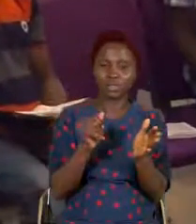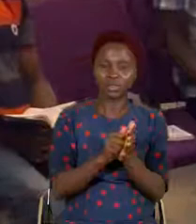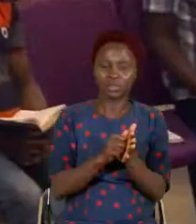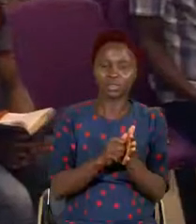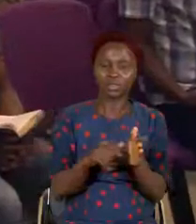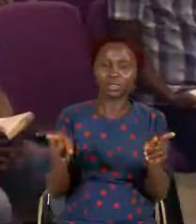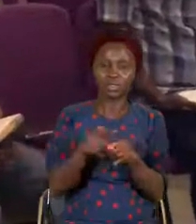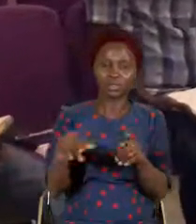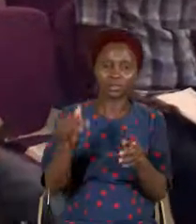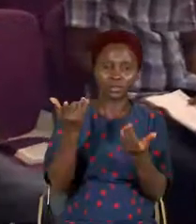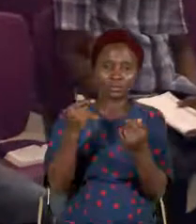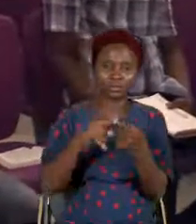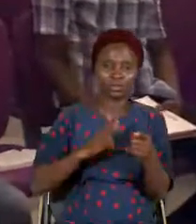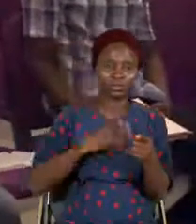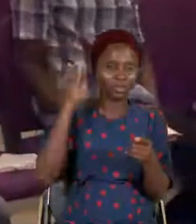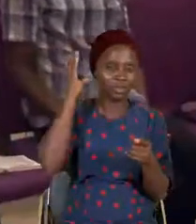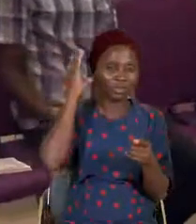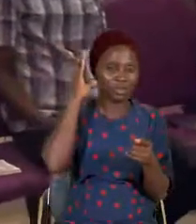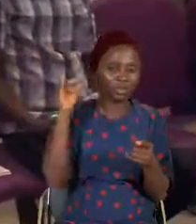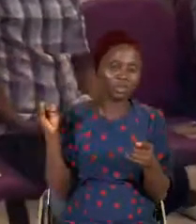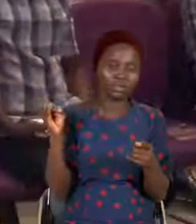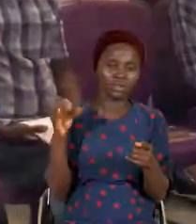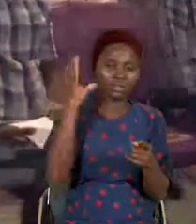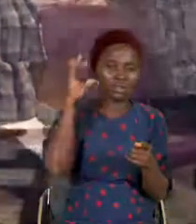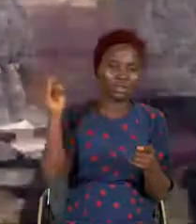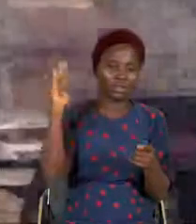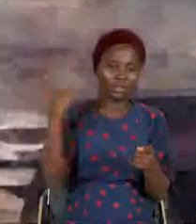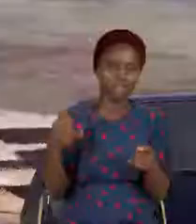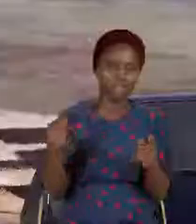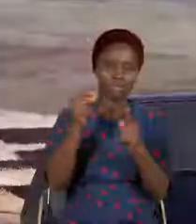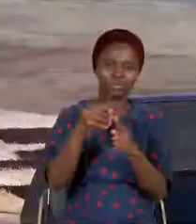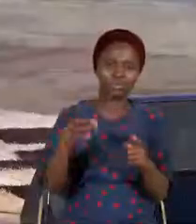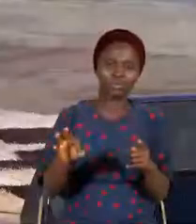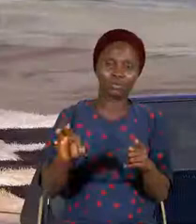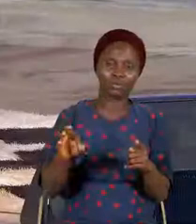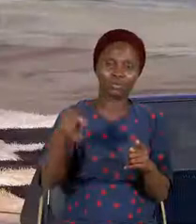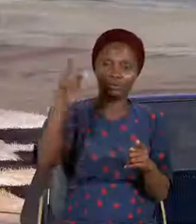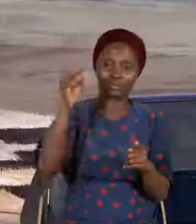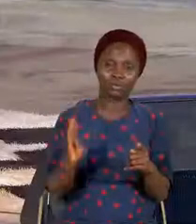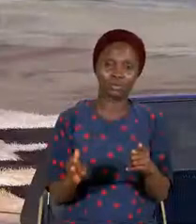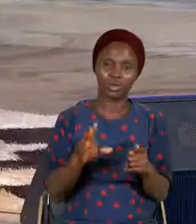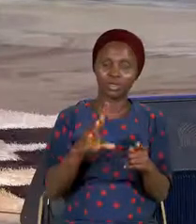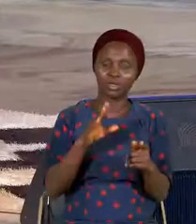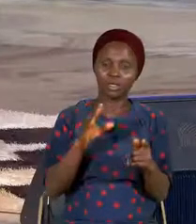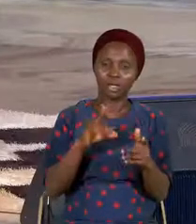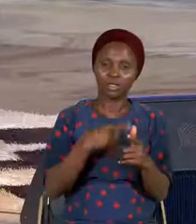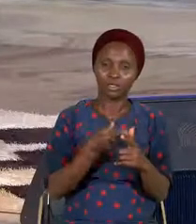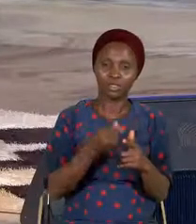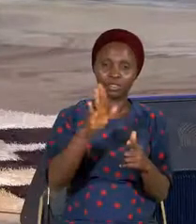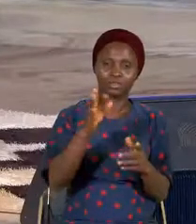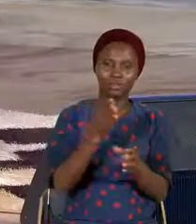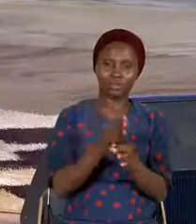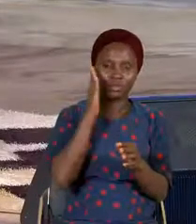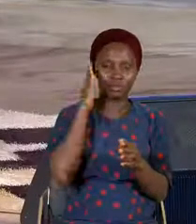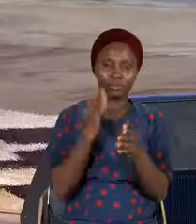la foi vient de ce qu'on entend, et ce qu'on entend de la parole vient de la parole de Dieu. C'est la parole que nous entendons. Quand vous entendez, votre foi